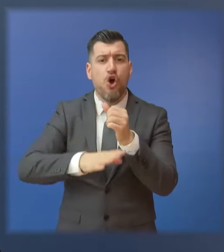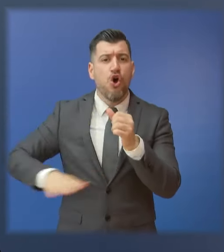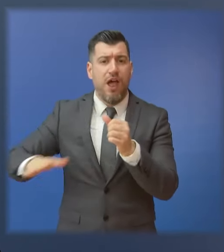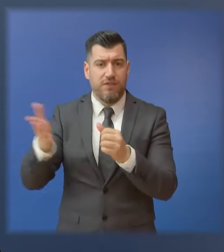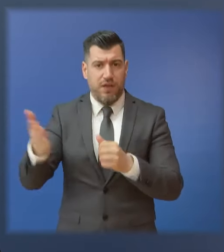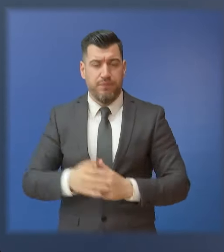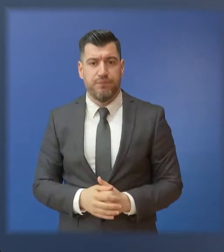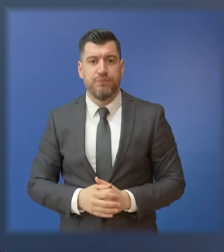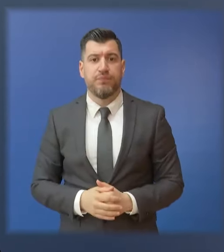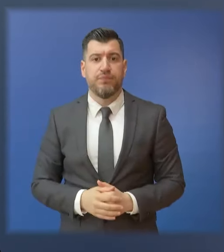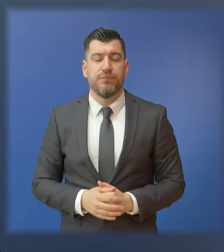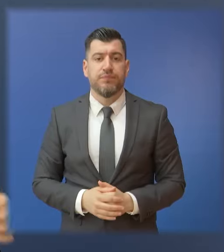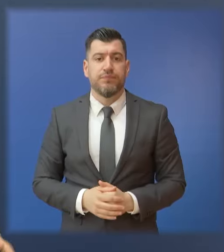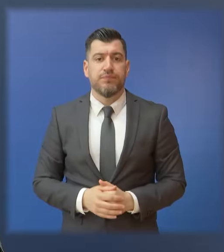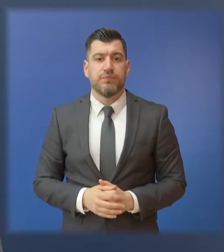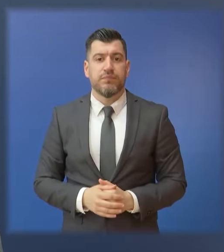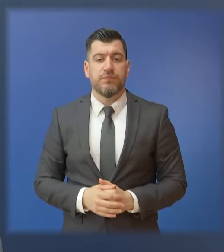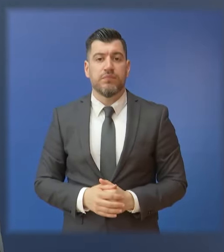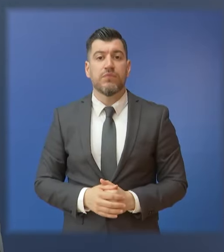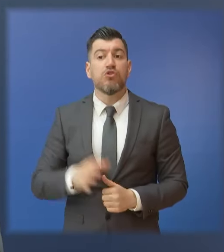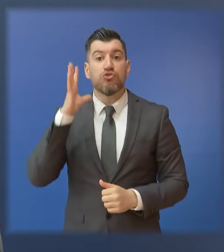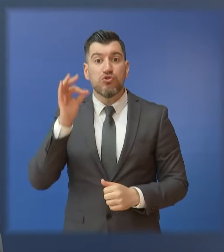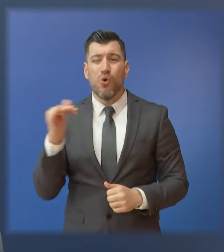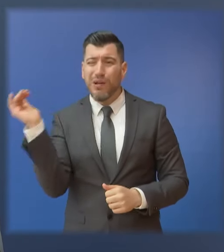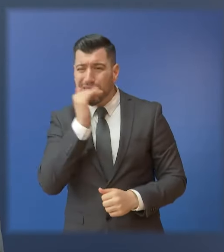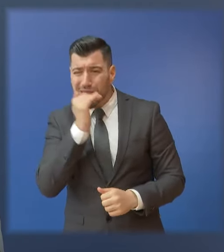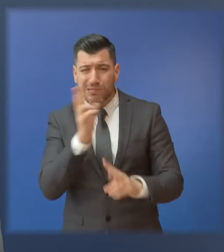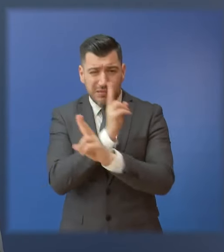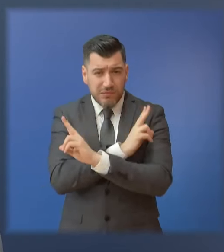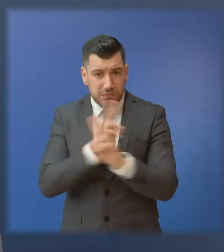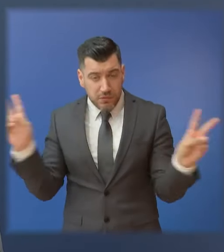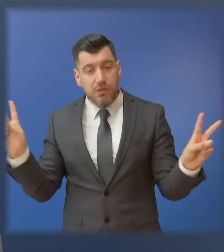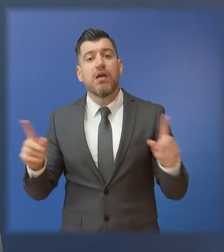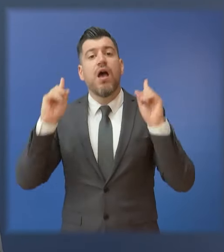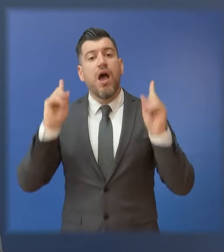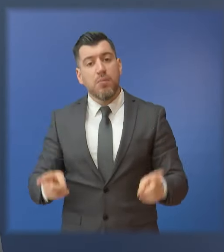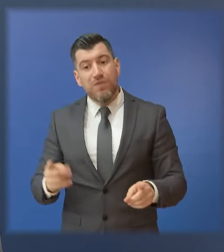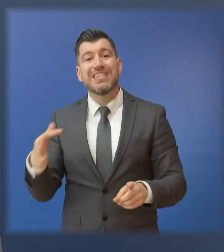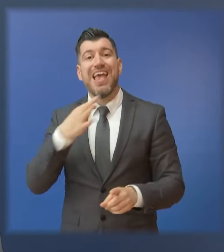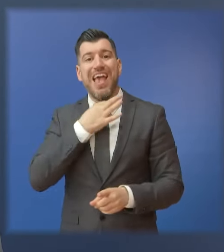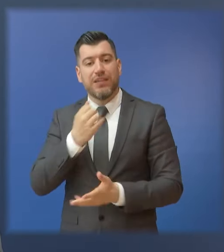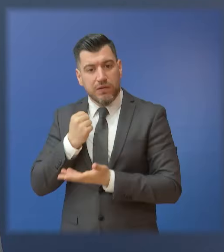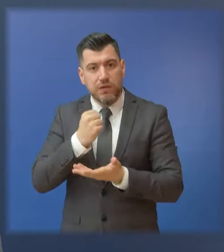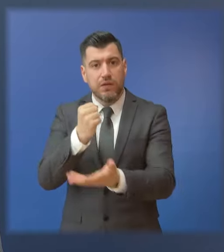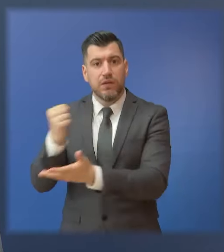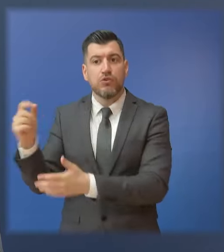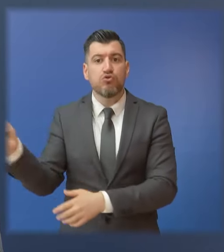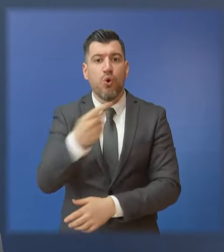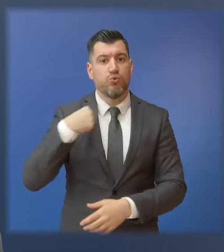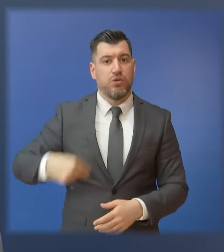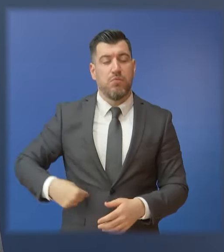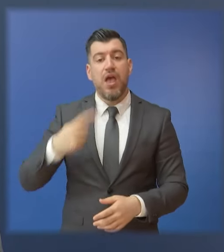υπολείμματα αυτά για την ταχεία εκπόνηση της ενλόγω δράσης αποφασίστηκε η παροχή έκτακτης χρηματοδότησης προς τους δήμους ψς